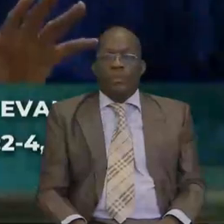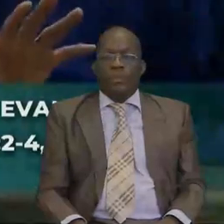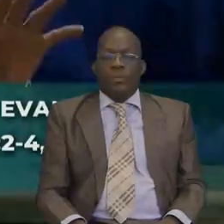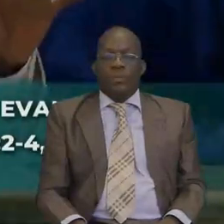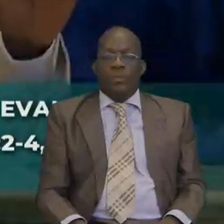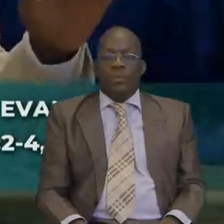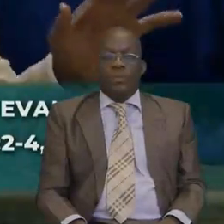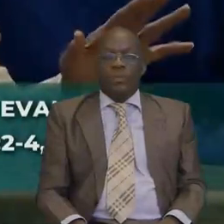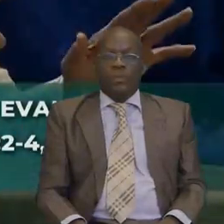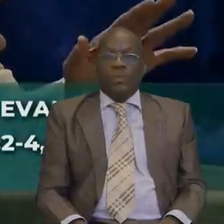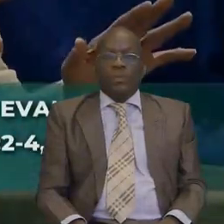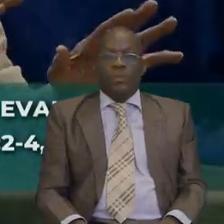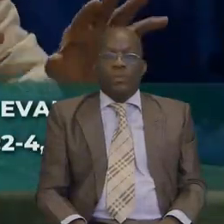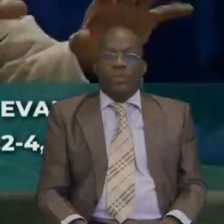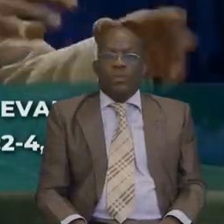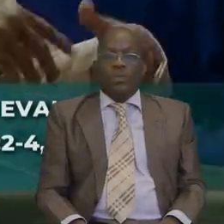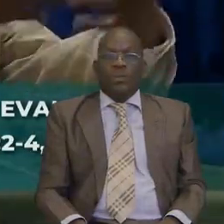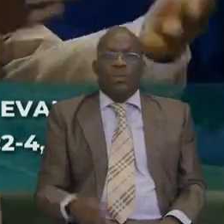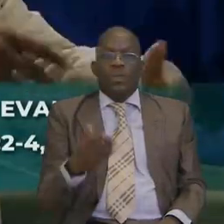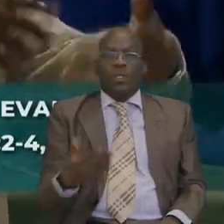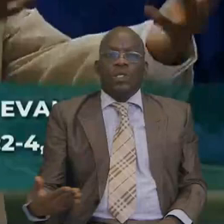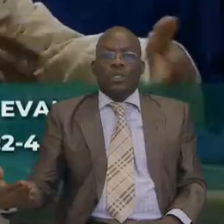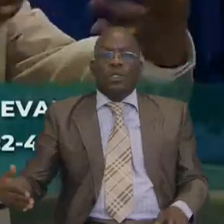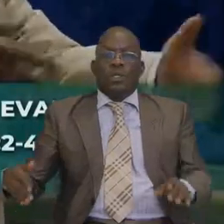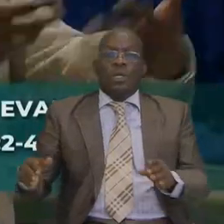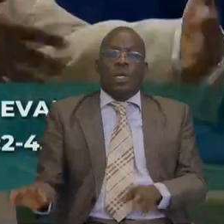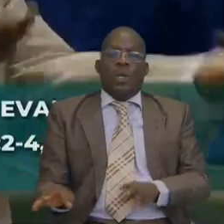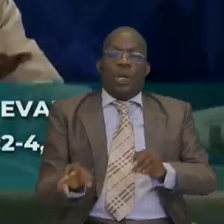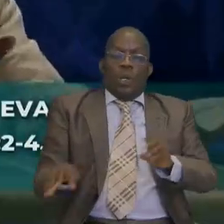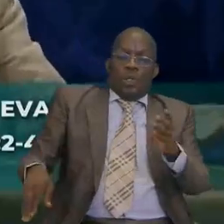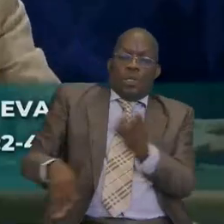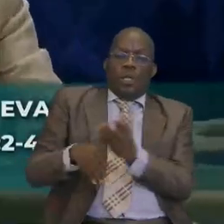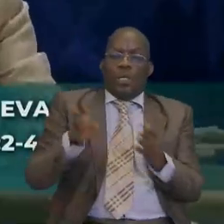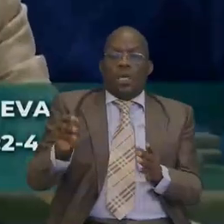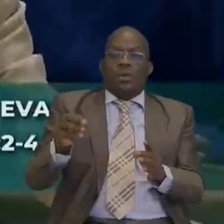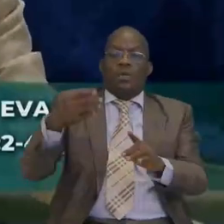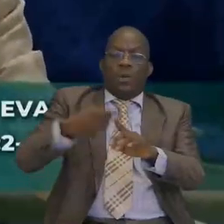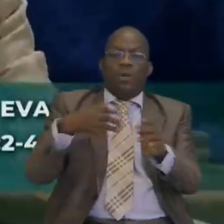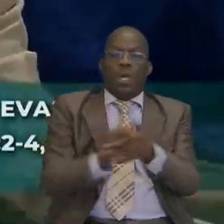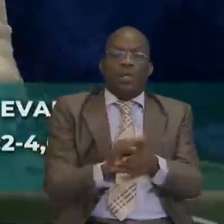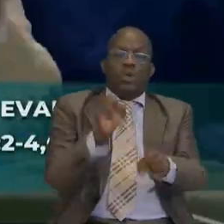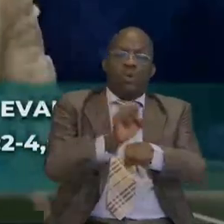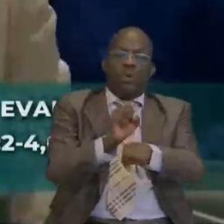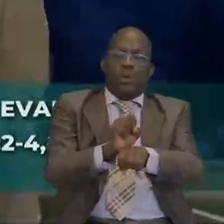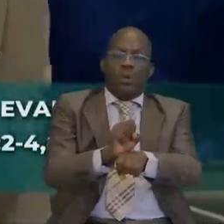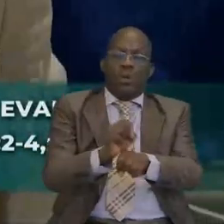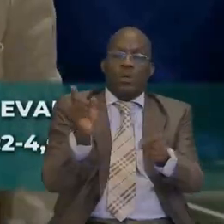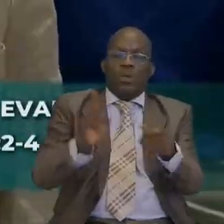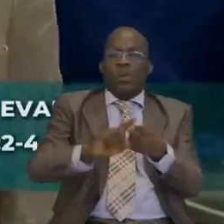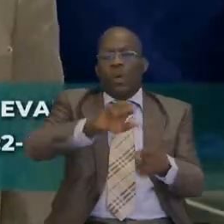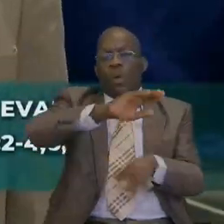Les circonstances les ont chassés de Jérusalem et de la et du ministère de distribution de la